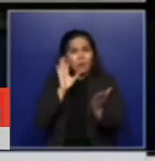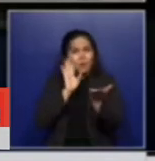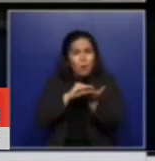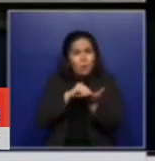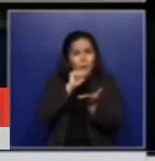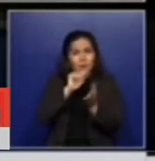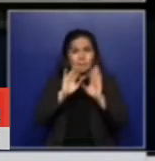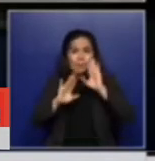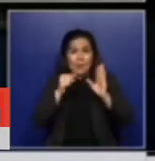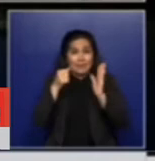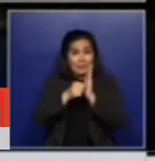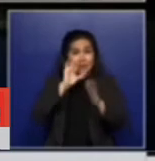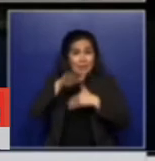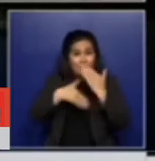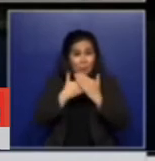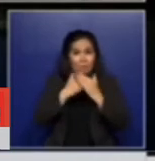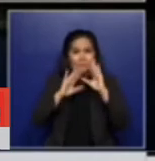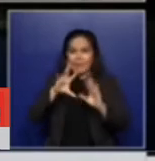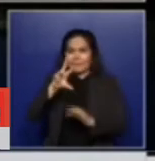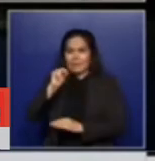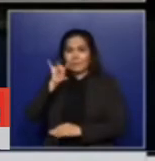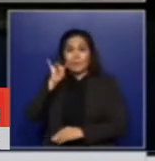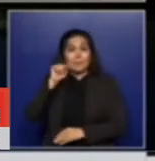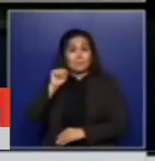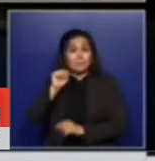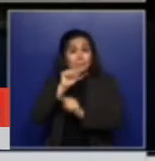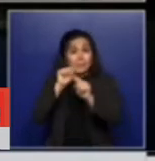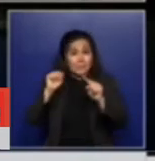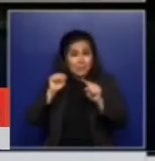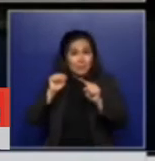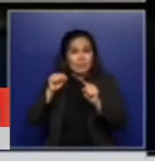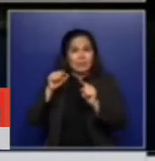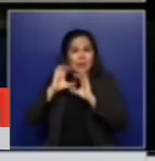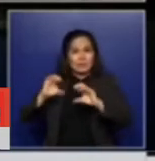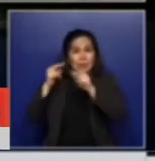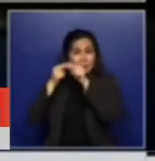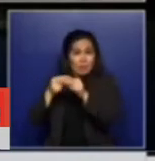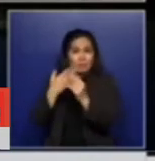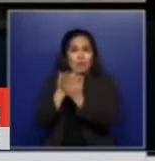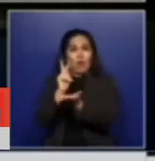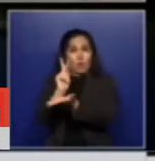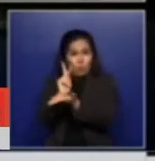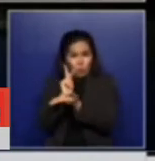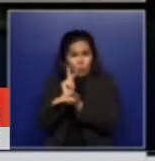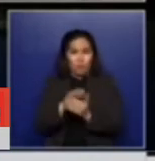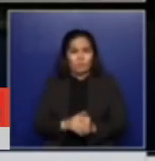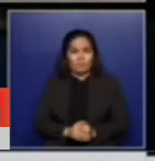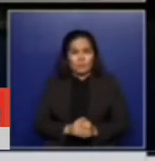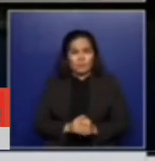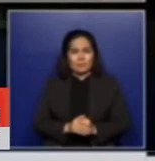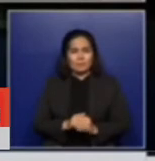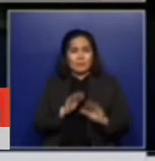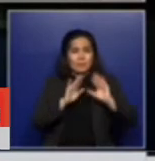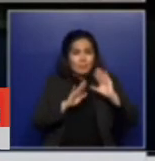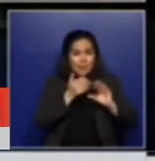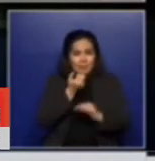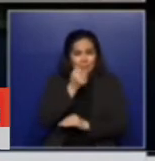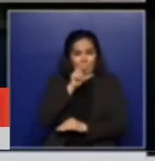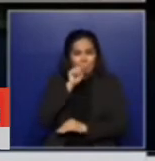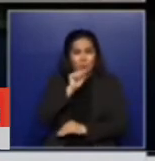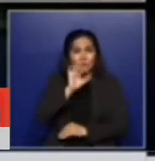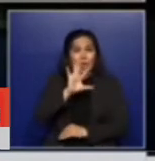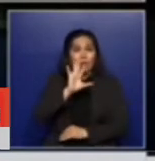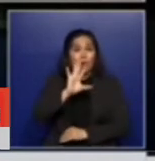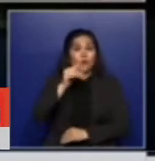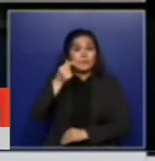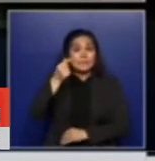38ของหนี้ทั้งหมดที่รัฐบาลกู้โดยตรงนะครับหรือคิดเป็นร้อยละ 13.5 ของ GDP ผมต้องลง